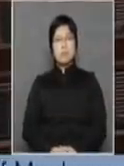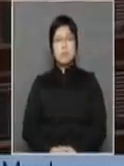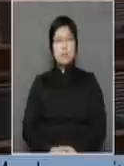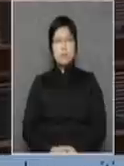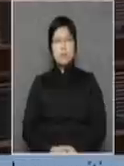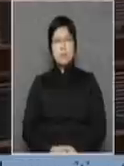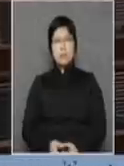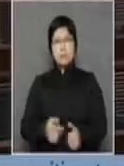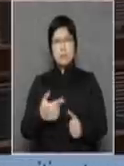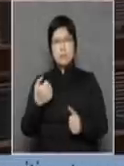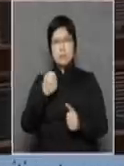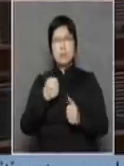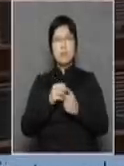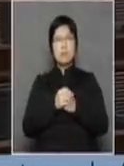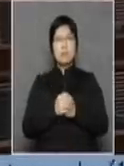主席，